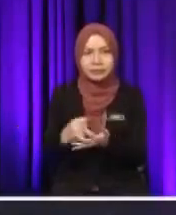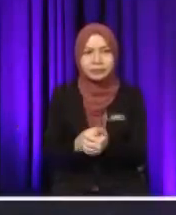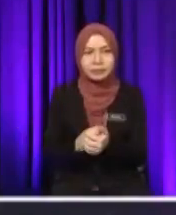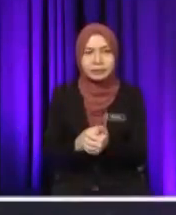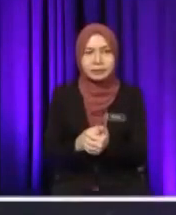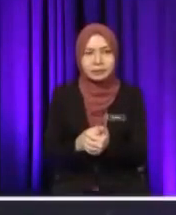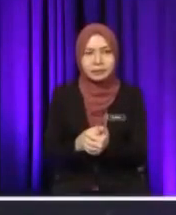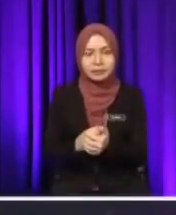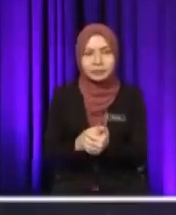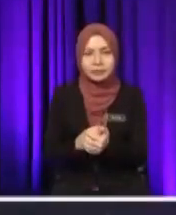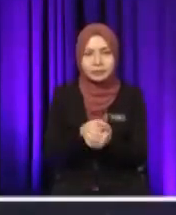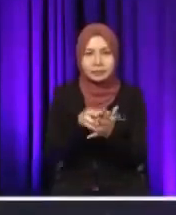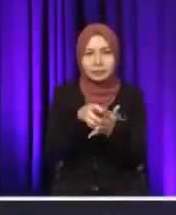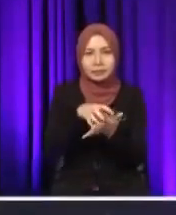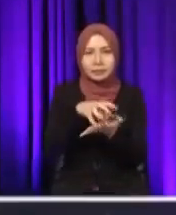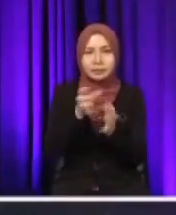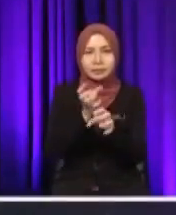Tapi saya nak love shape lah. Love shape pun boleh. Okey.